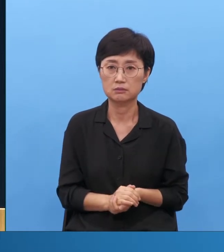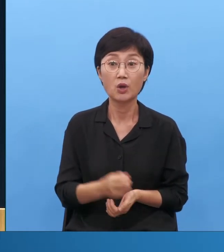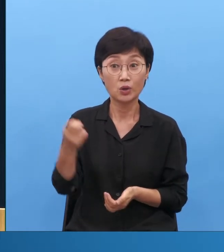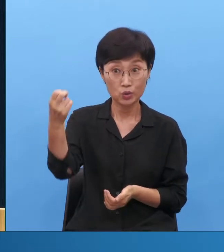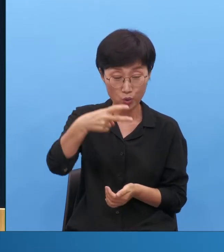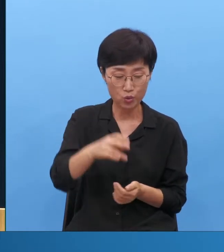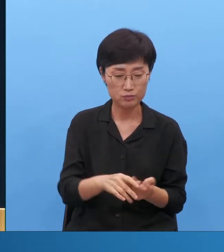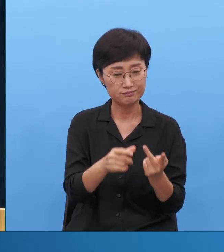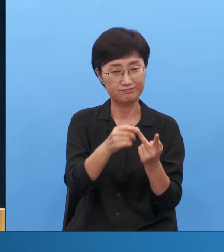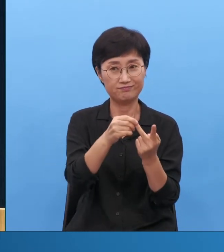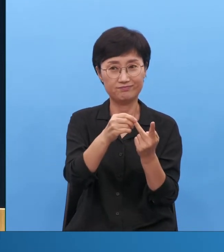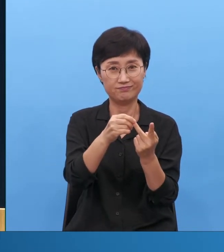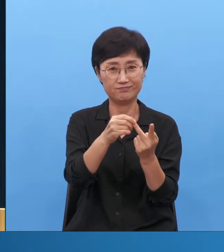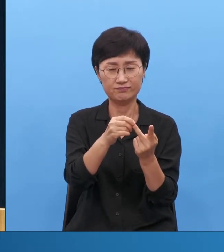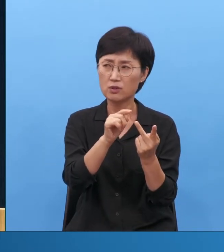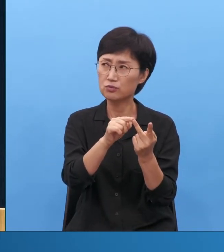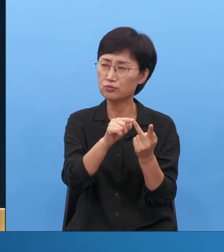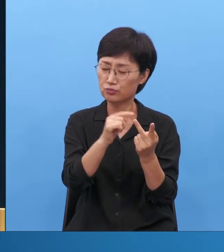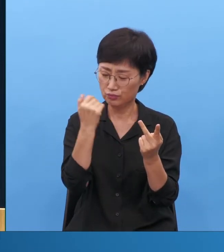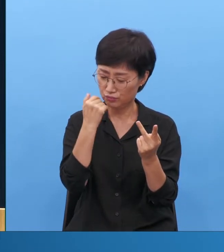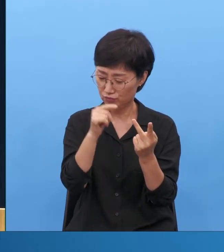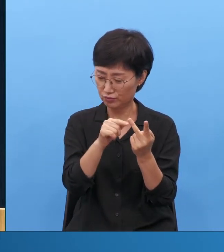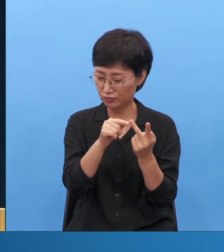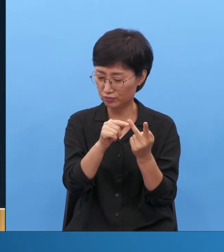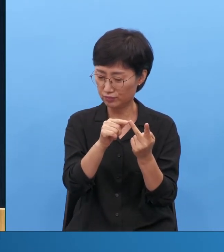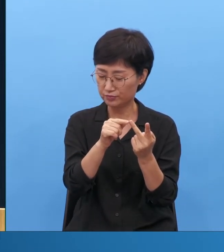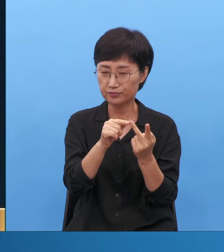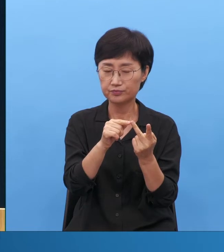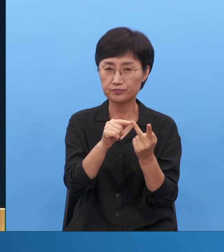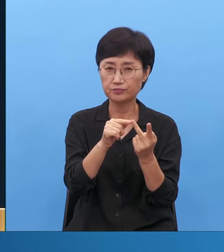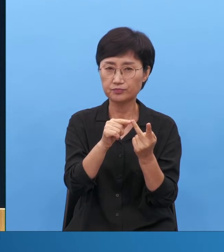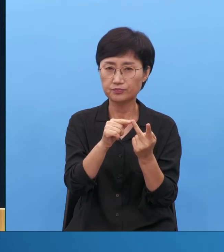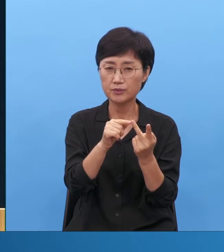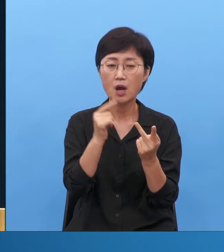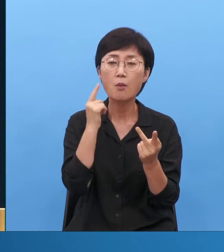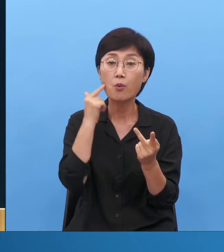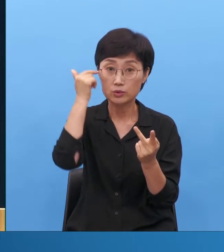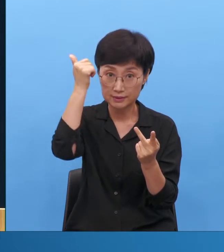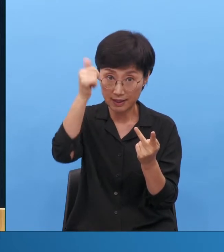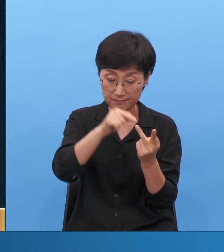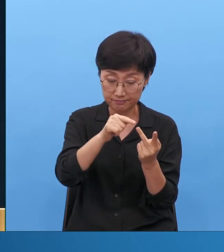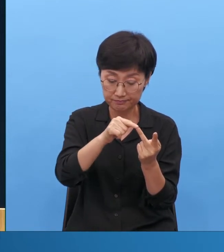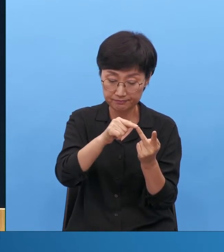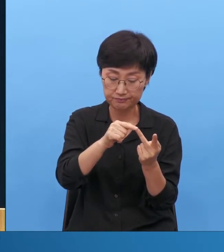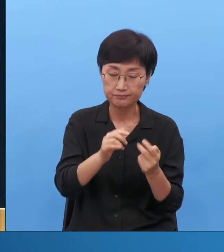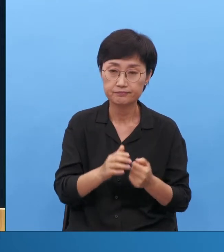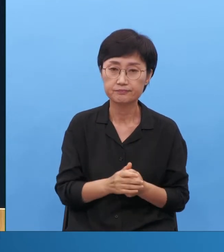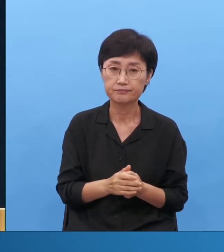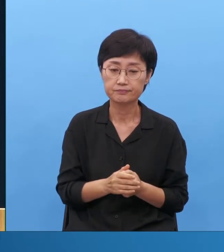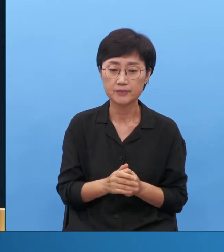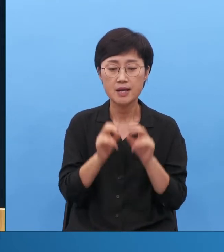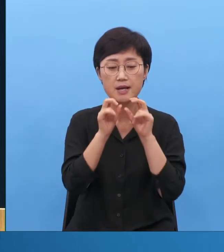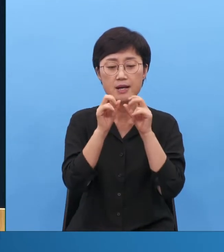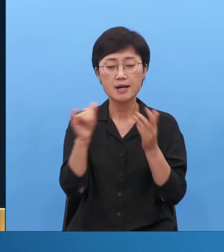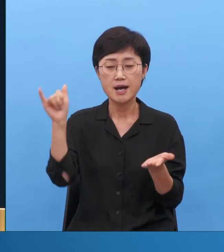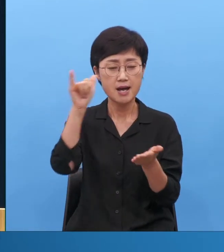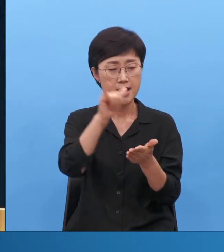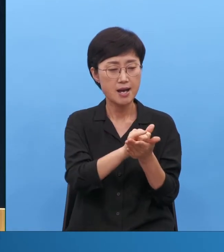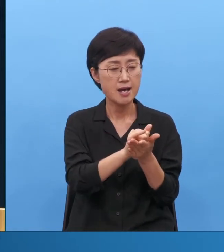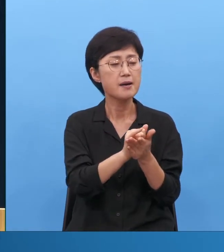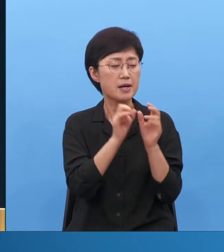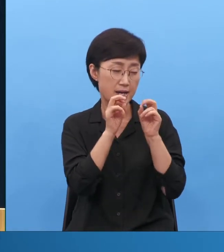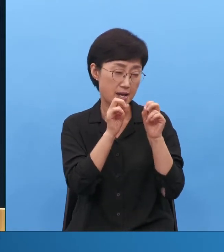그런 어떤 사건이 있었잖아요. And there was another incident that arose in the Philippines as well. 어떤 목사님이 그 선교를 하고 이제 은퇴를 하게